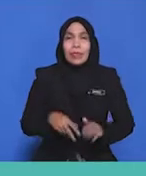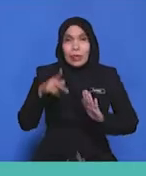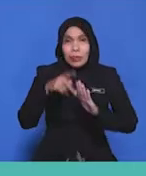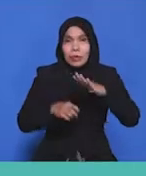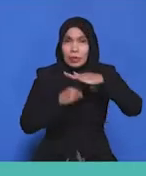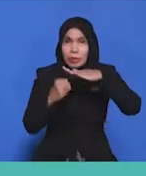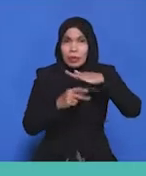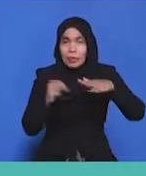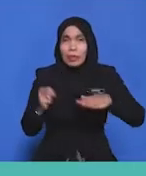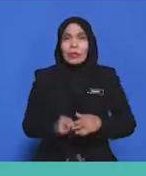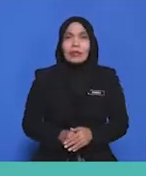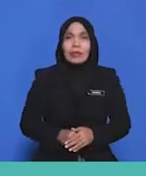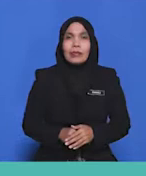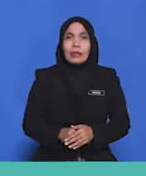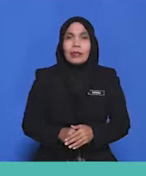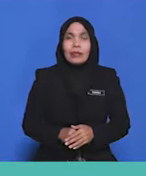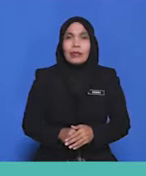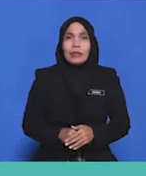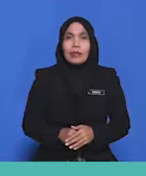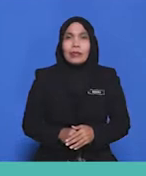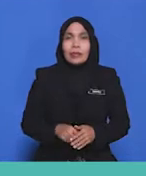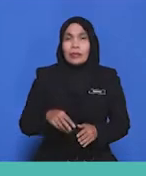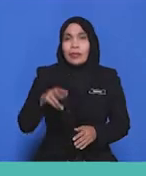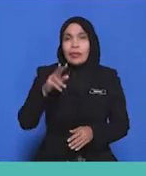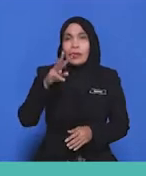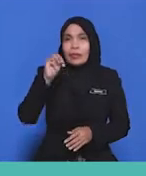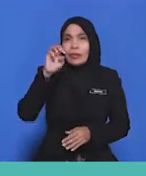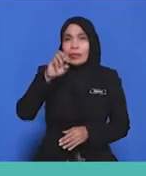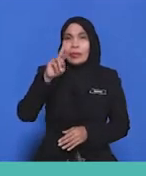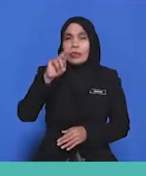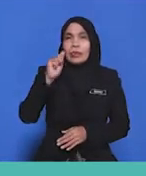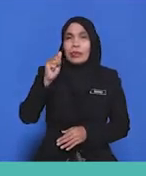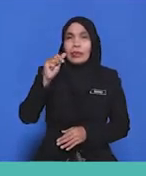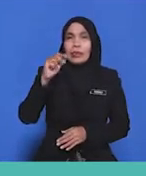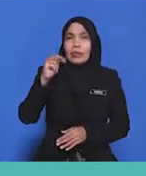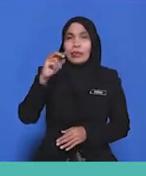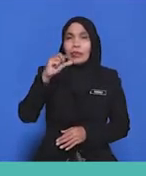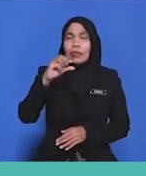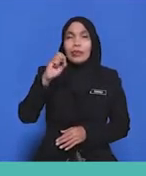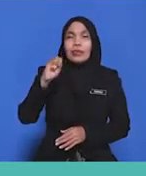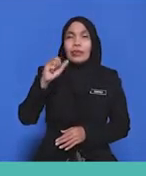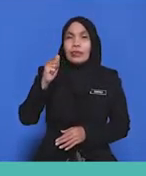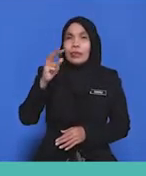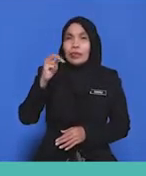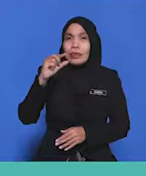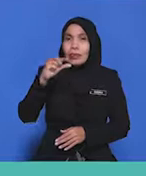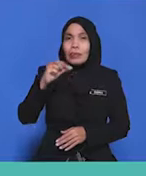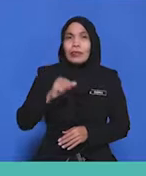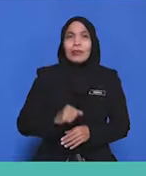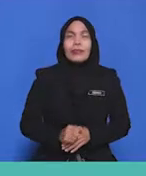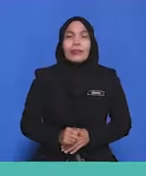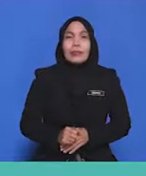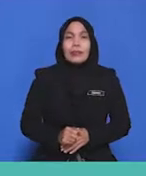Persekitaran juga mendorong dan merangsang minat seseorang untuk proses sosialisasi ke dalam